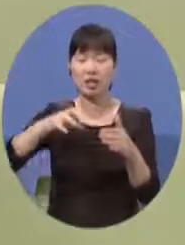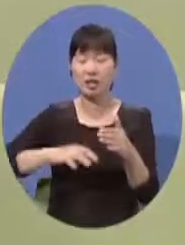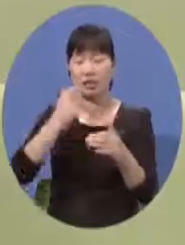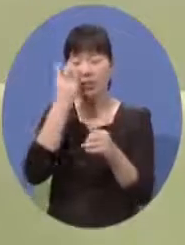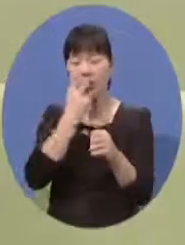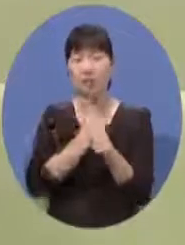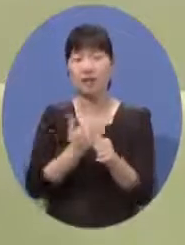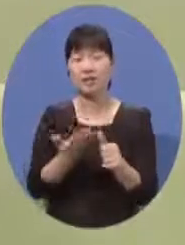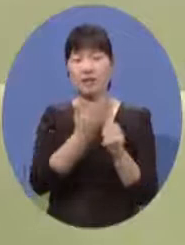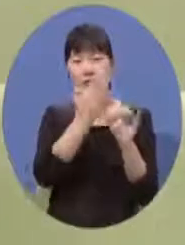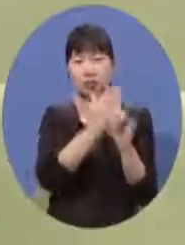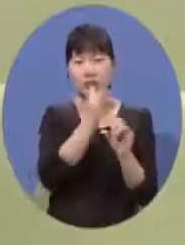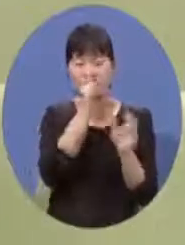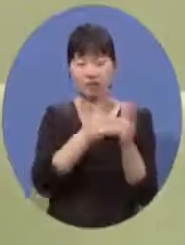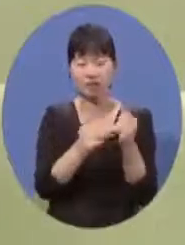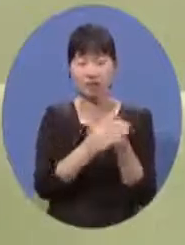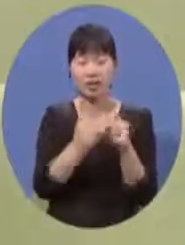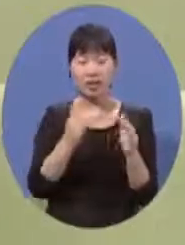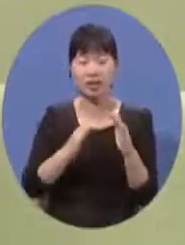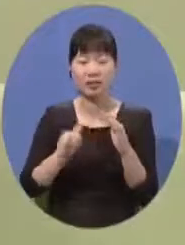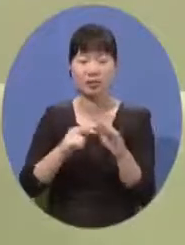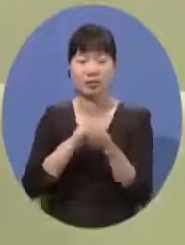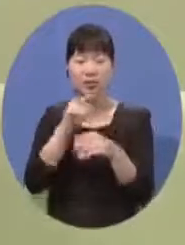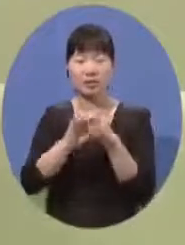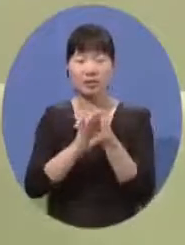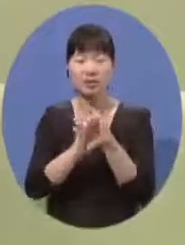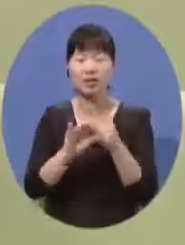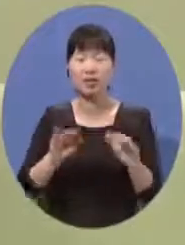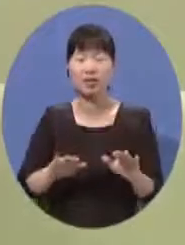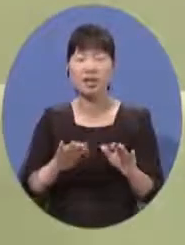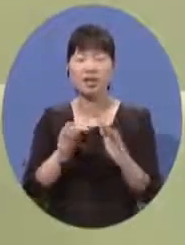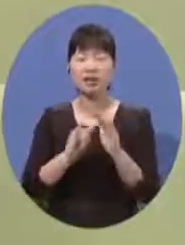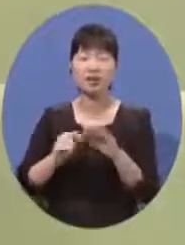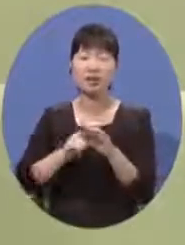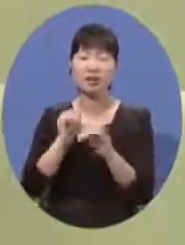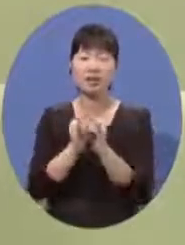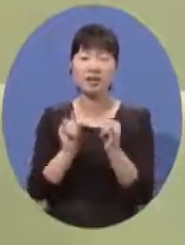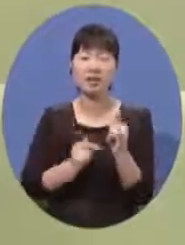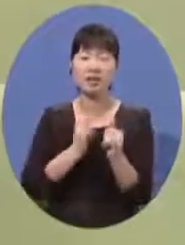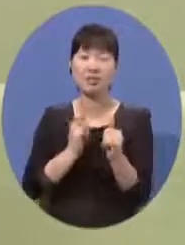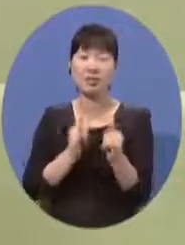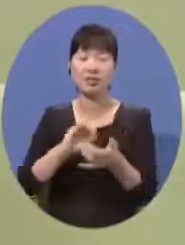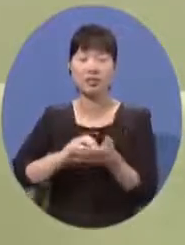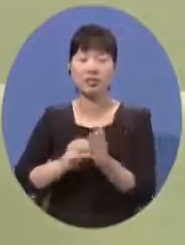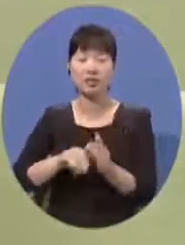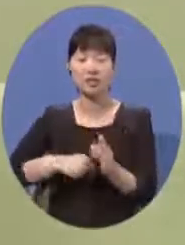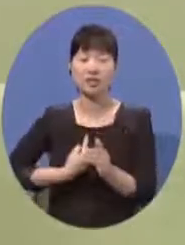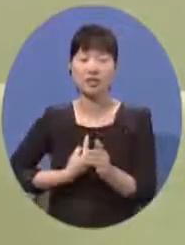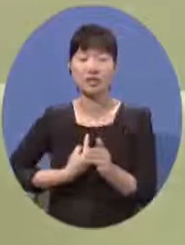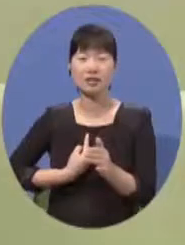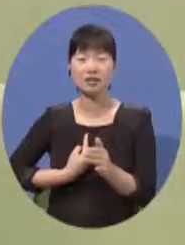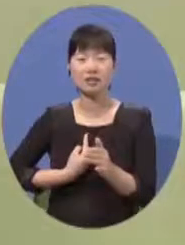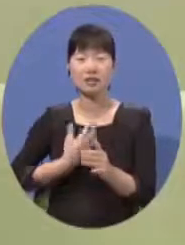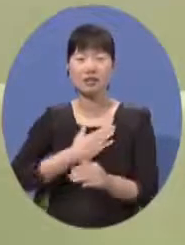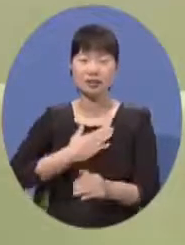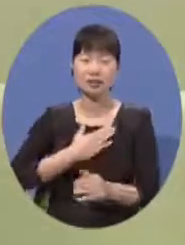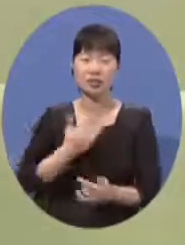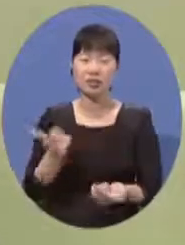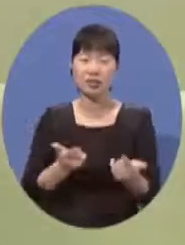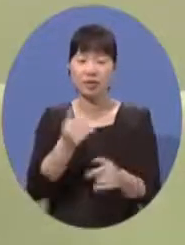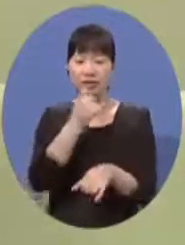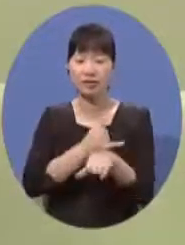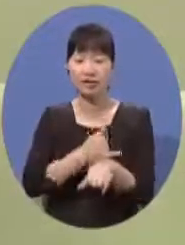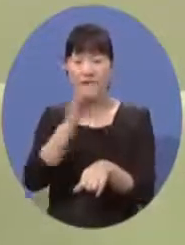보호하면서 키우죠. 그러다 이제 가족 밖으로 나가는 때는 그 가족 외의 사람에게도 어느 정도 자기 충동을 조절할 수 있다고 우리가